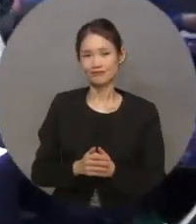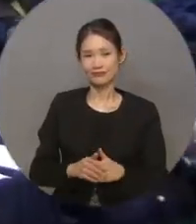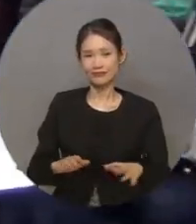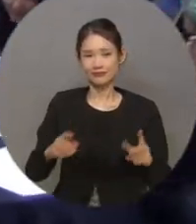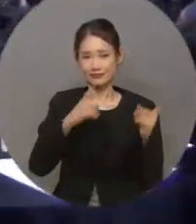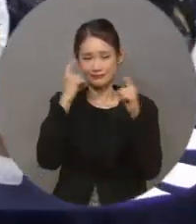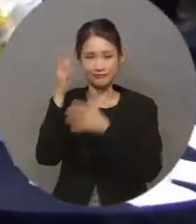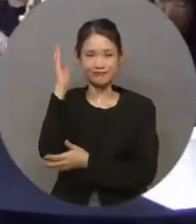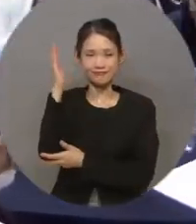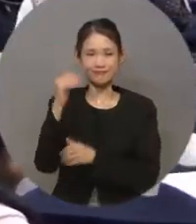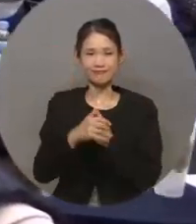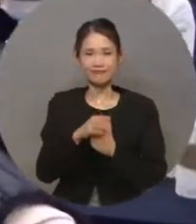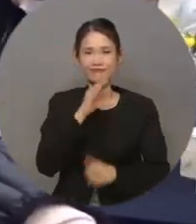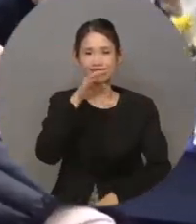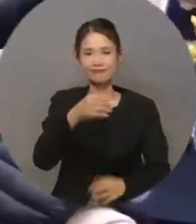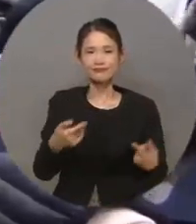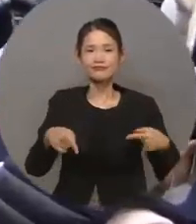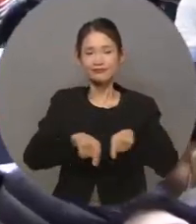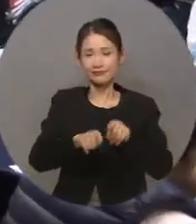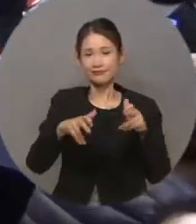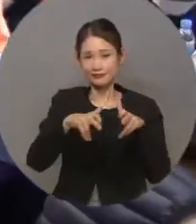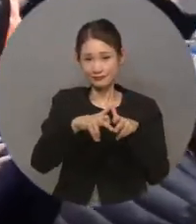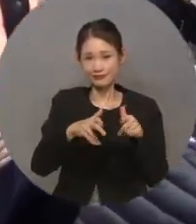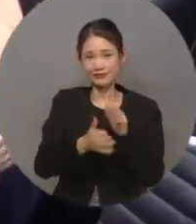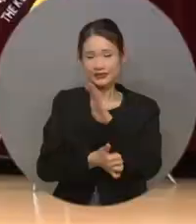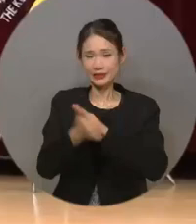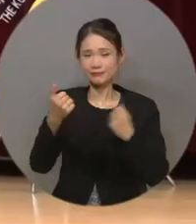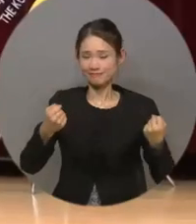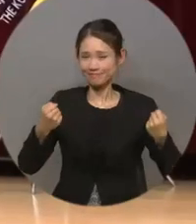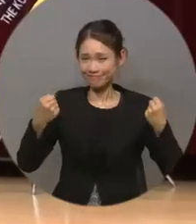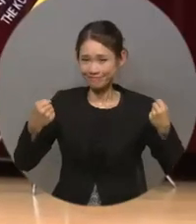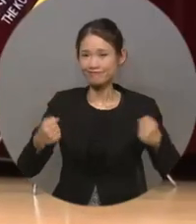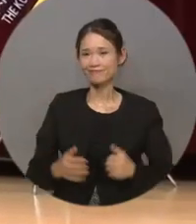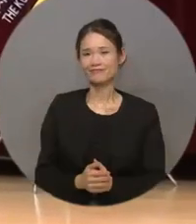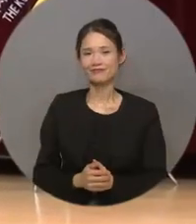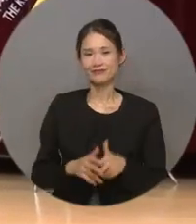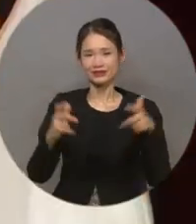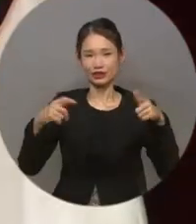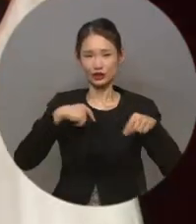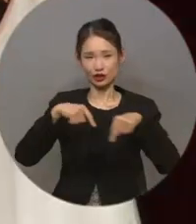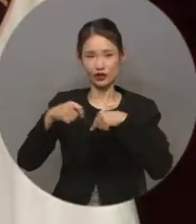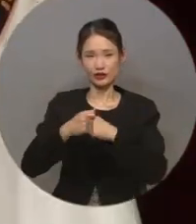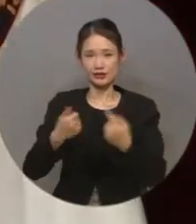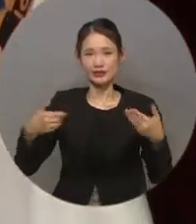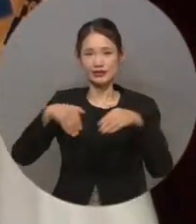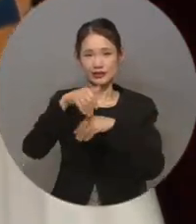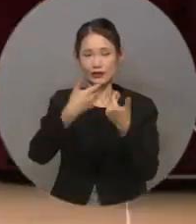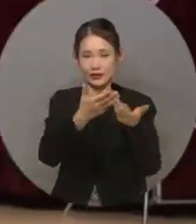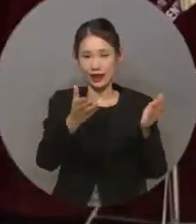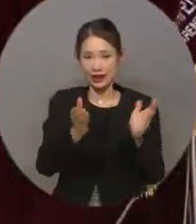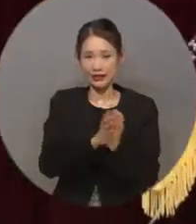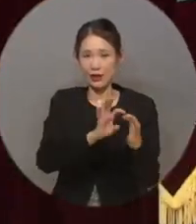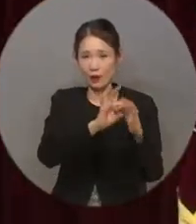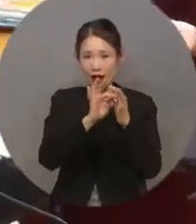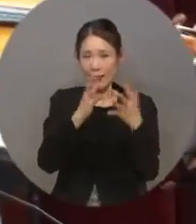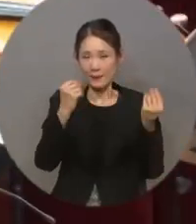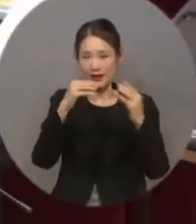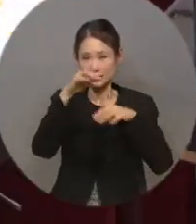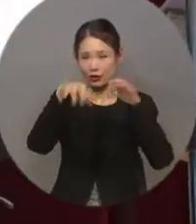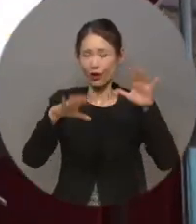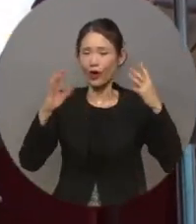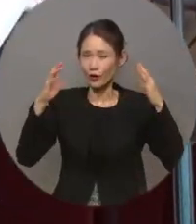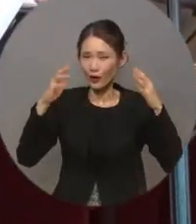기념사는 현장에 함께한 장애인들에게는 희망과 힘이었습니다. 지역 정치인, 기관, 단체, 관련된 많은 이웃의 응원,